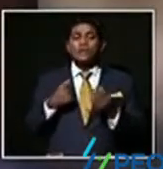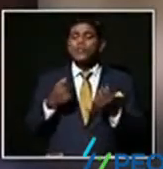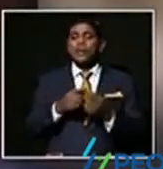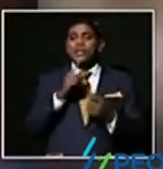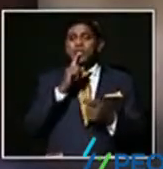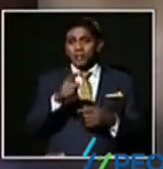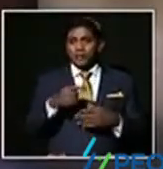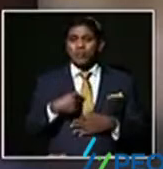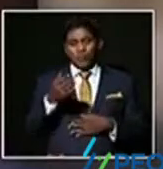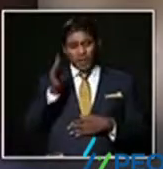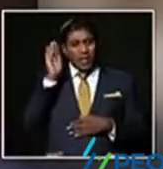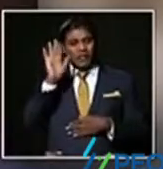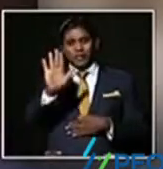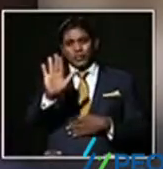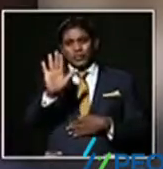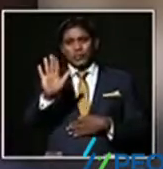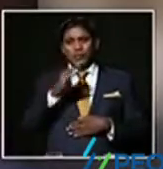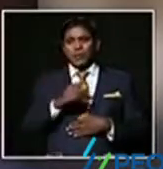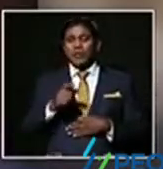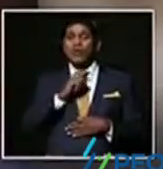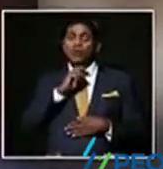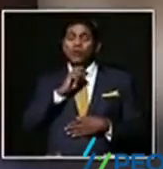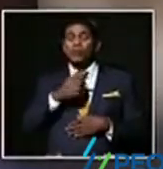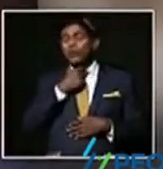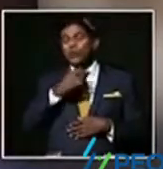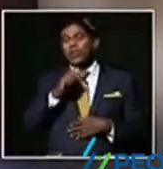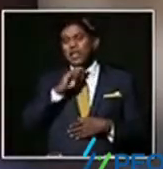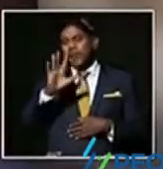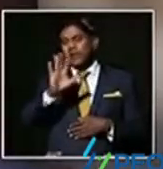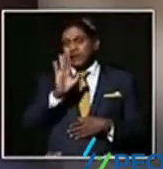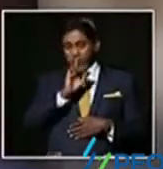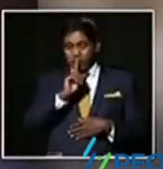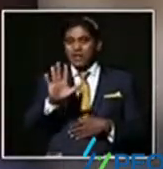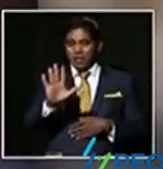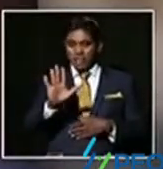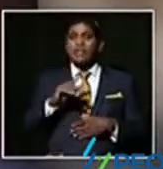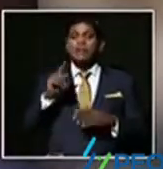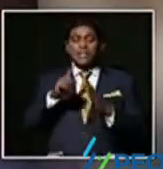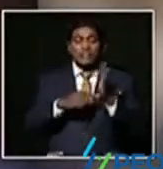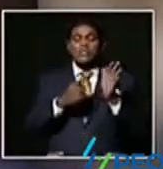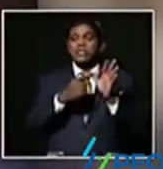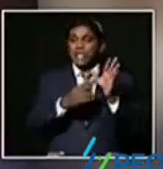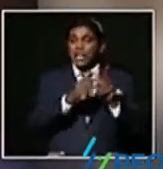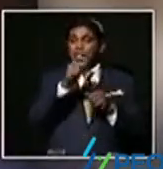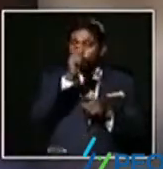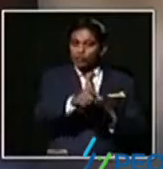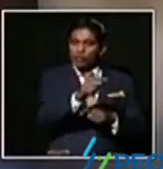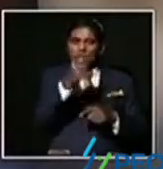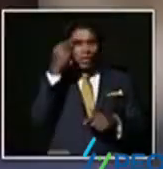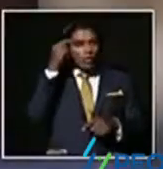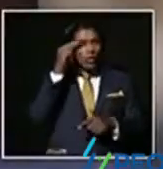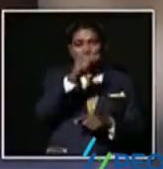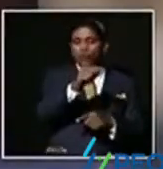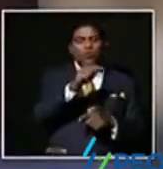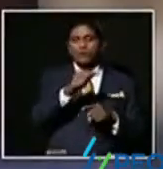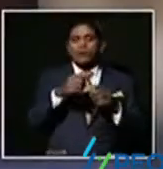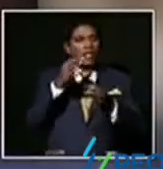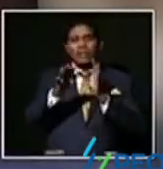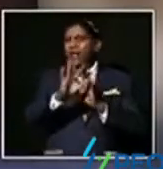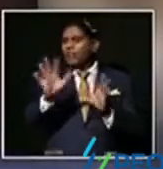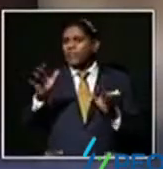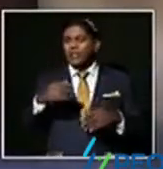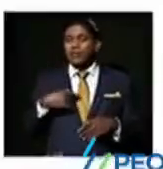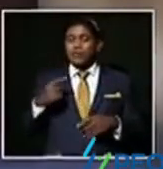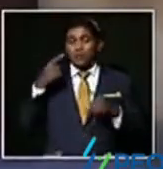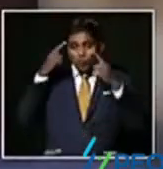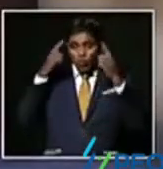අහගින්න හරිද කහින්න එපා කහින්න නැතුව අහගින්න. අපි මේ ජනකරත්නායක කියන පුද්ගලයා වෙනුවෙන් නෙමෙයි පෙනී හිටින්නේ. මේ උද්දච්ච ආණ්ඩුවට